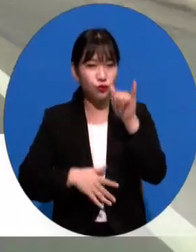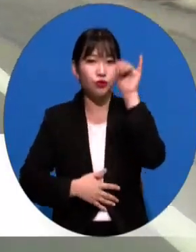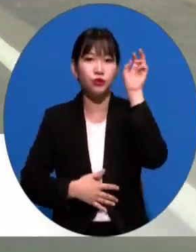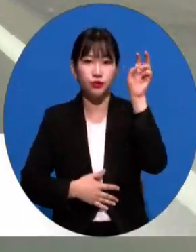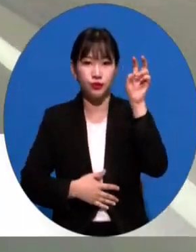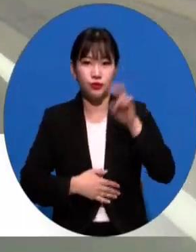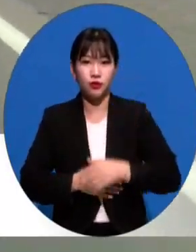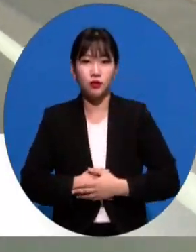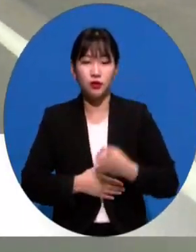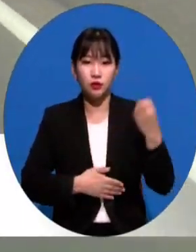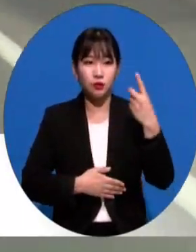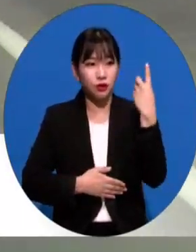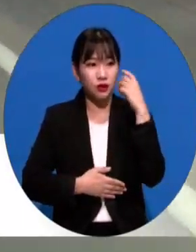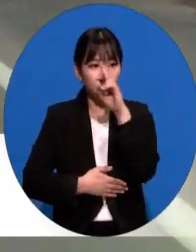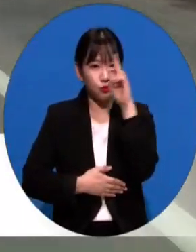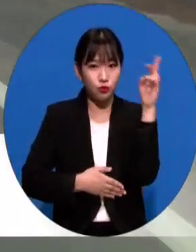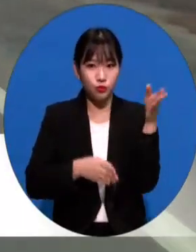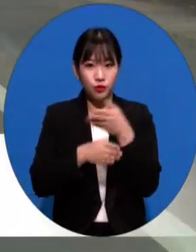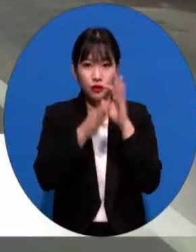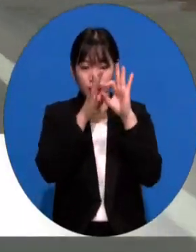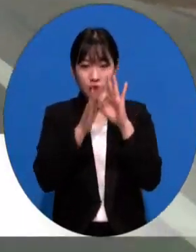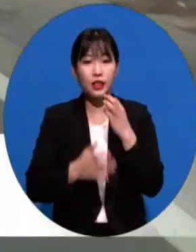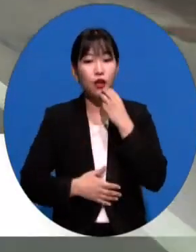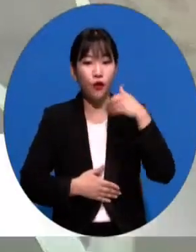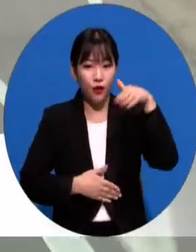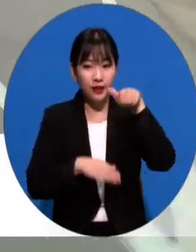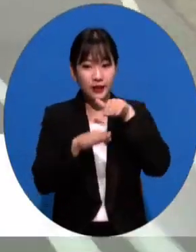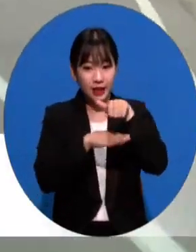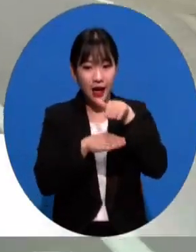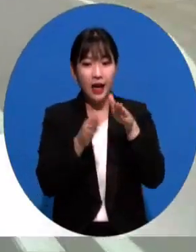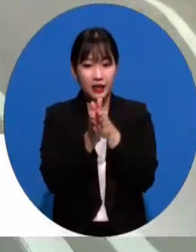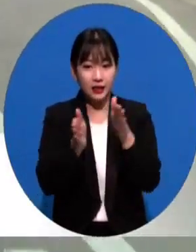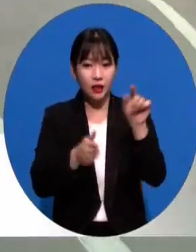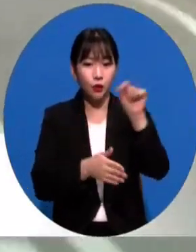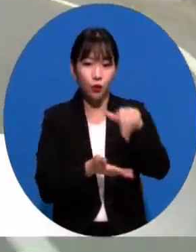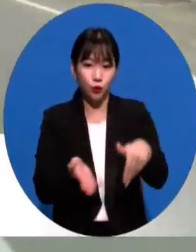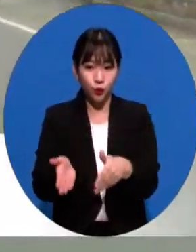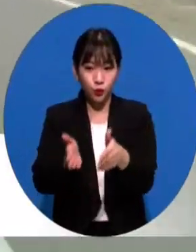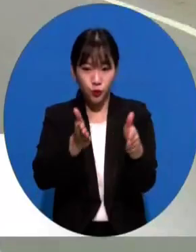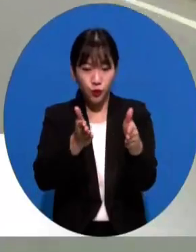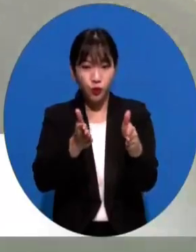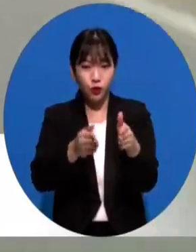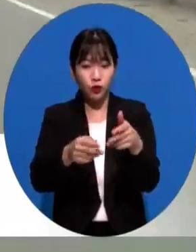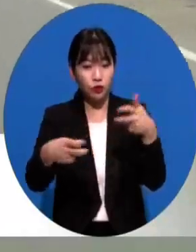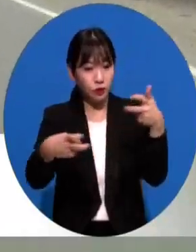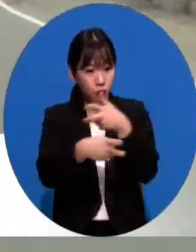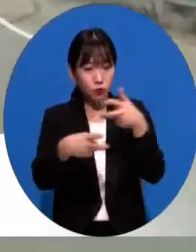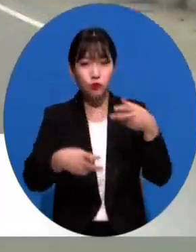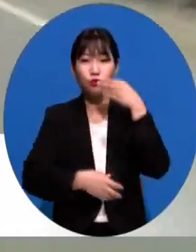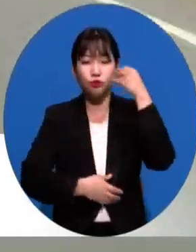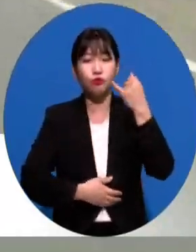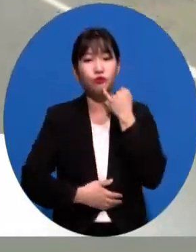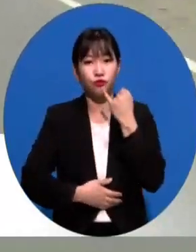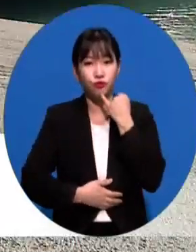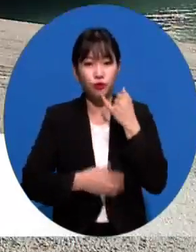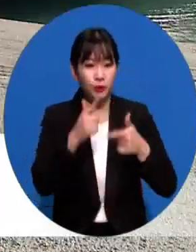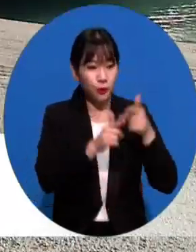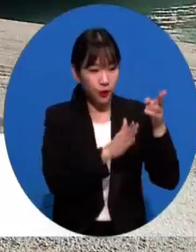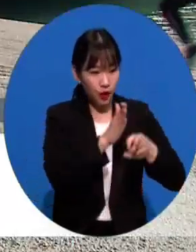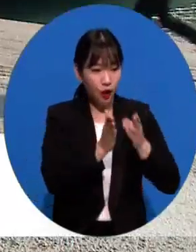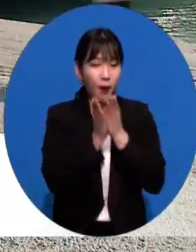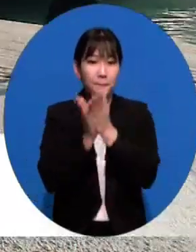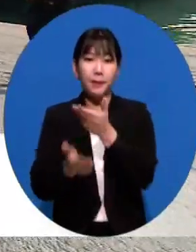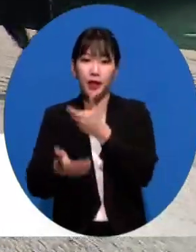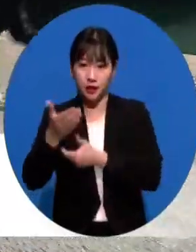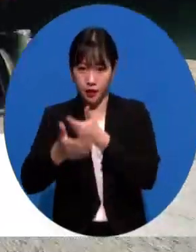있습니다 한편 어제 오후부터 이어진 귀경 차량에 진입한 고속도로는 비교적 원활한 소통을 보였고 목포역과